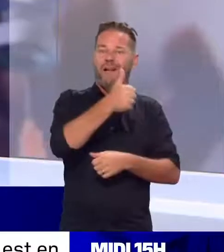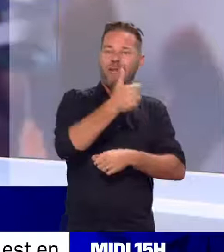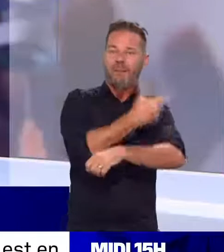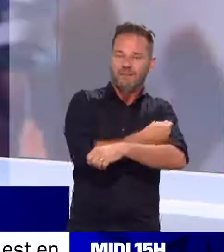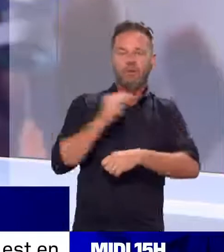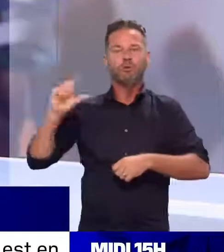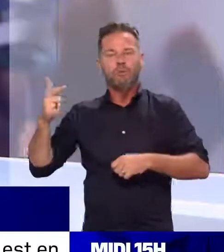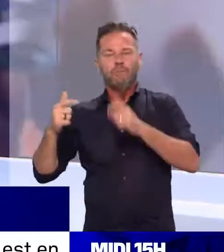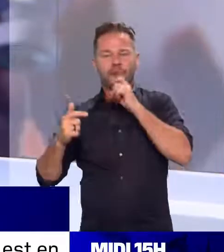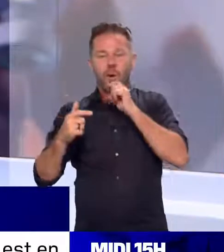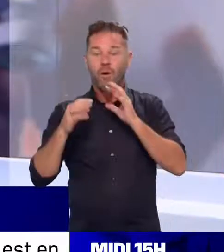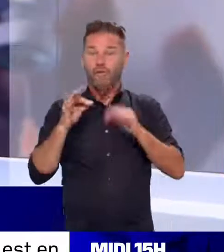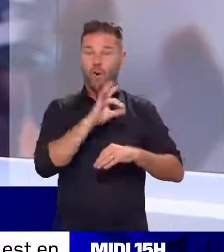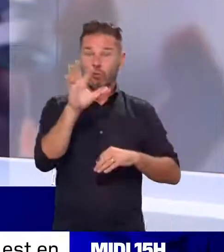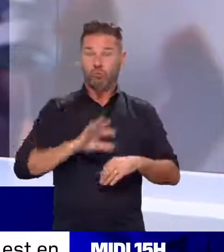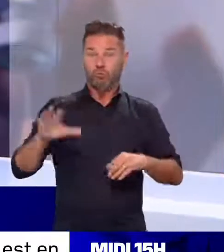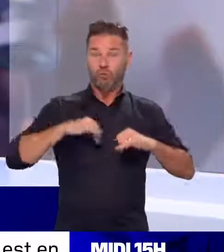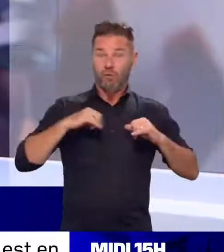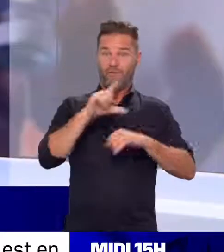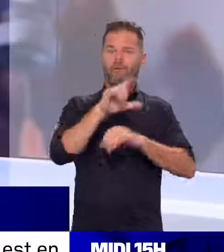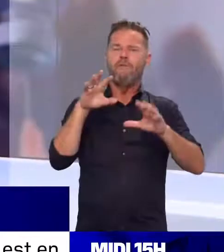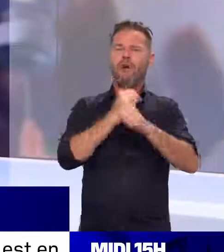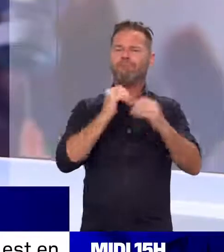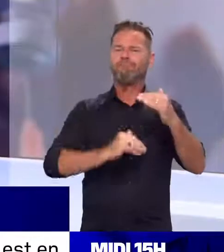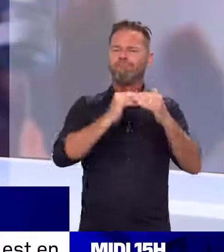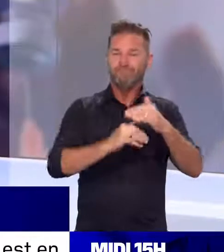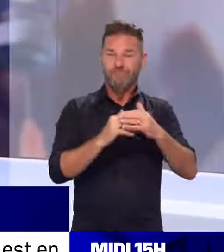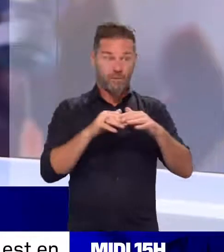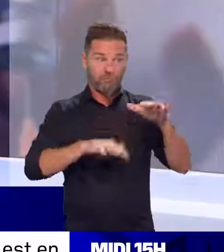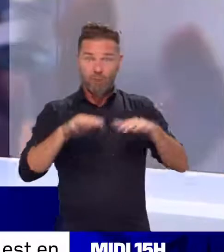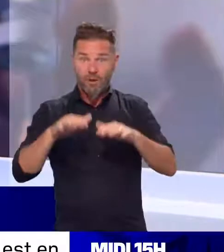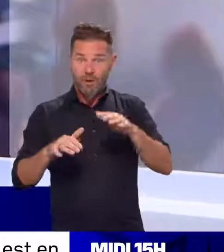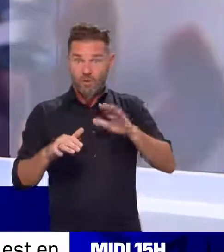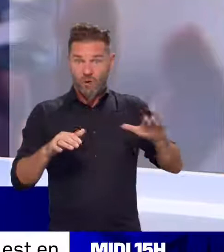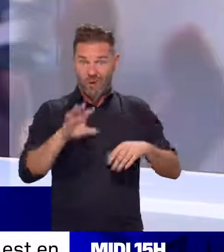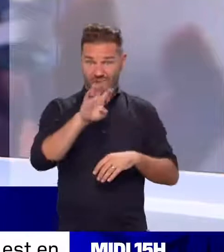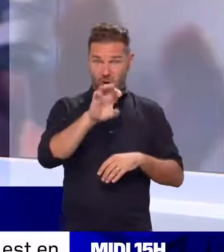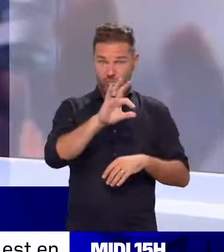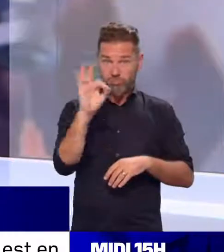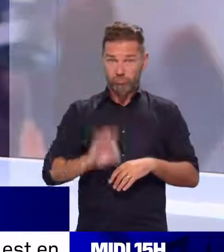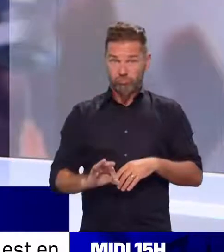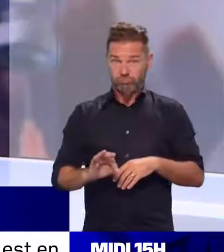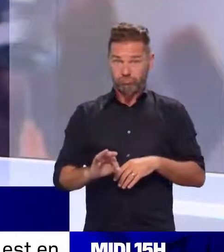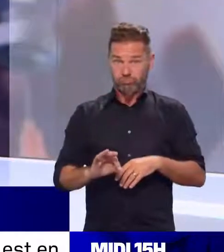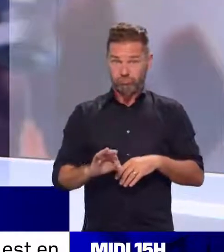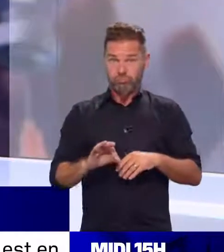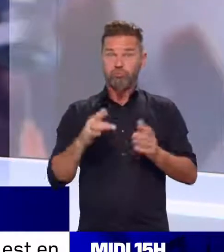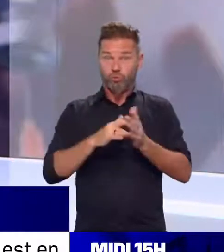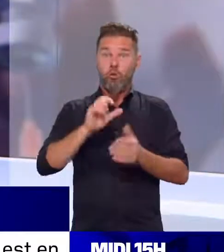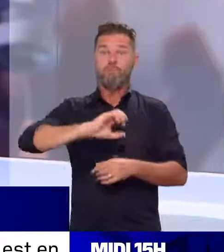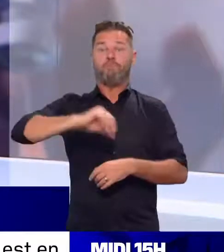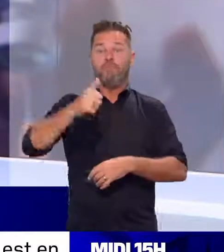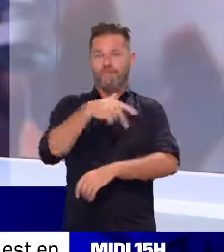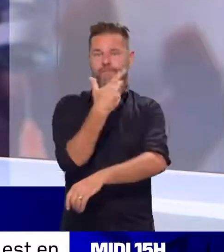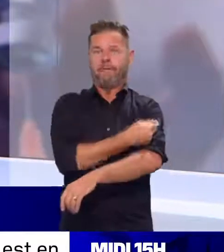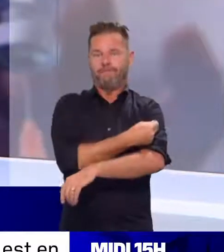les Français les plus jeunes, au 29 juin, on tournait autour d'une moyenne de 40% à peu près de premières injections